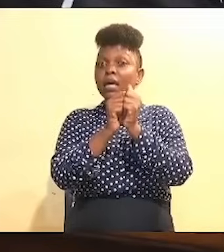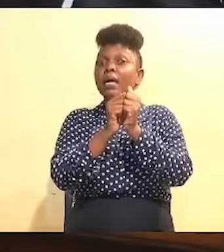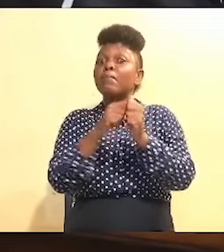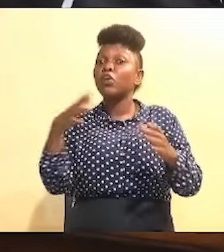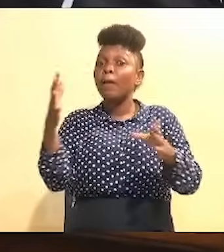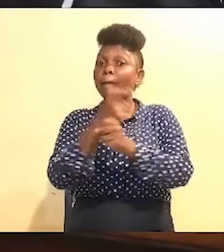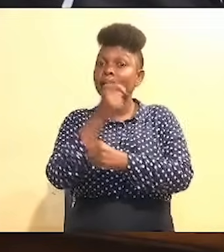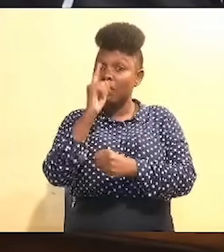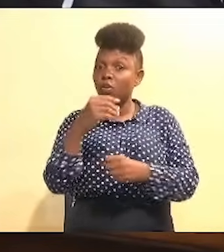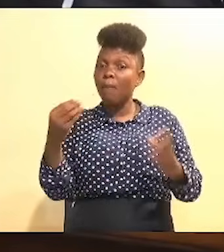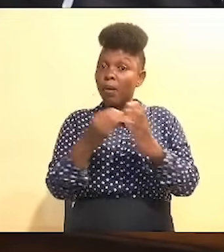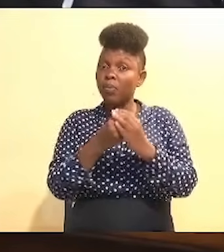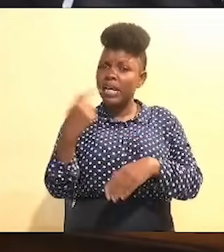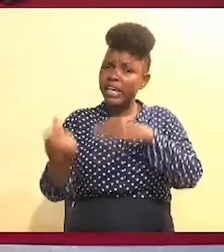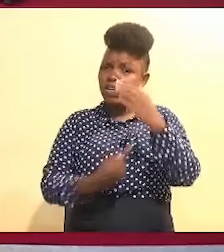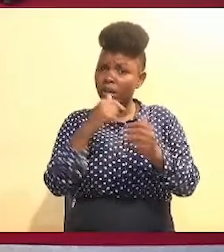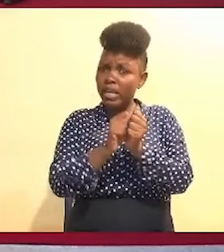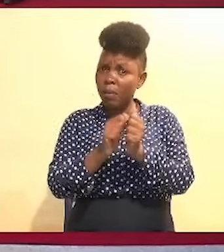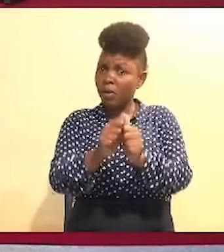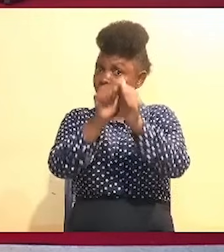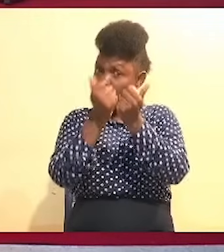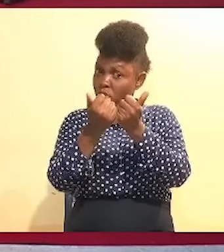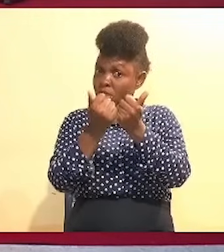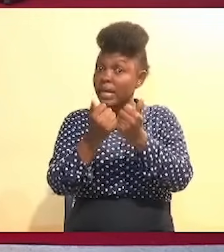ikitokea cha kutokea ni ya kwenu wote.